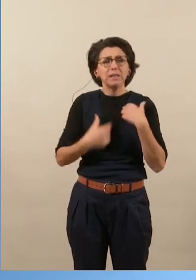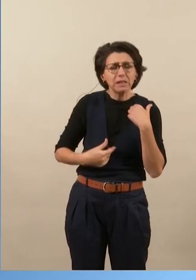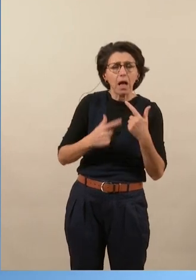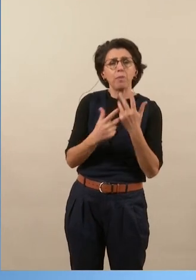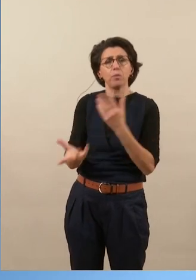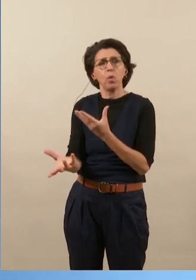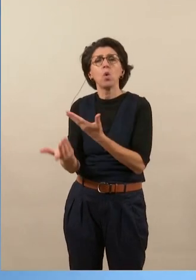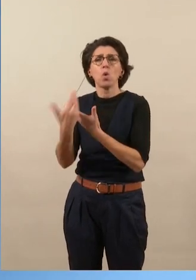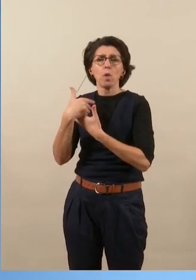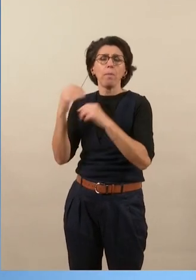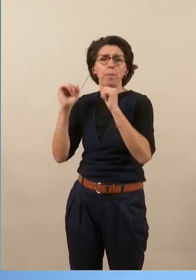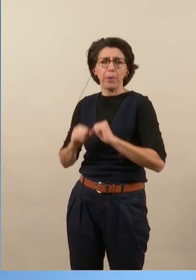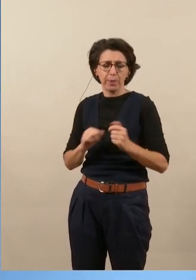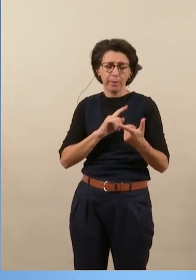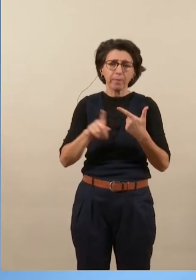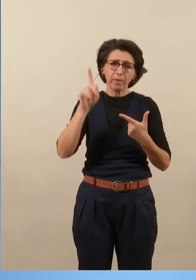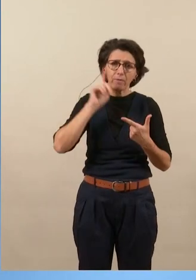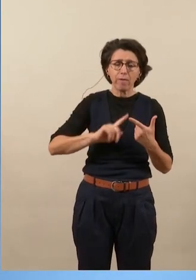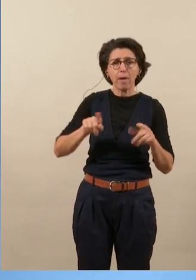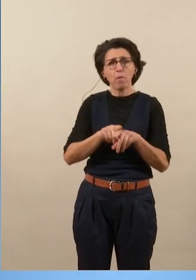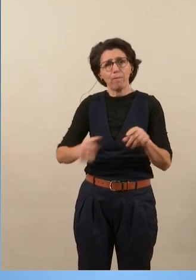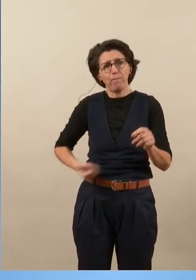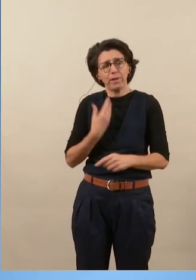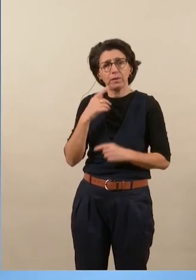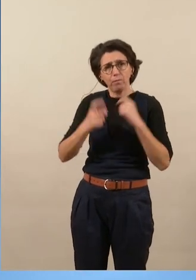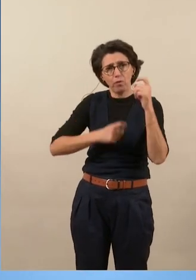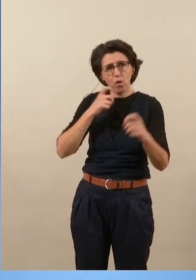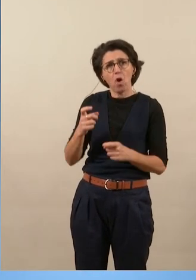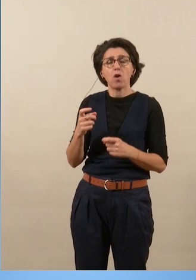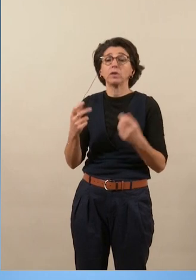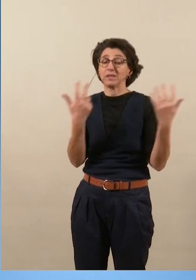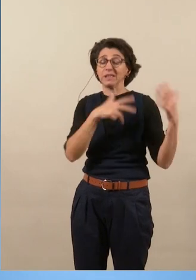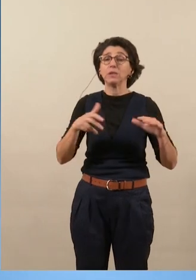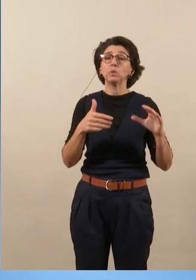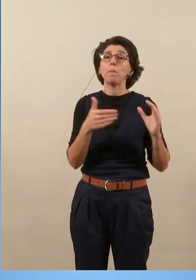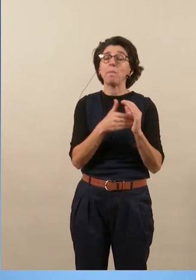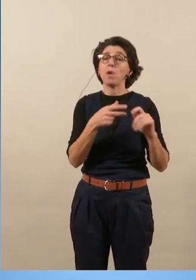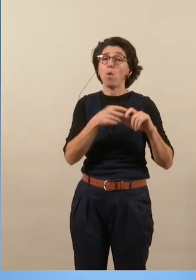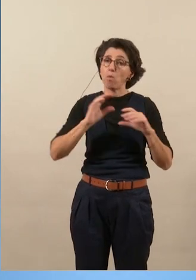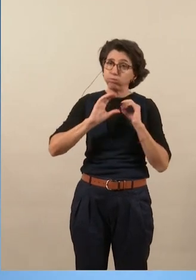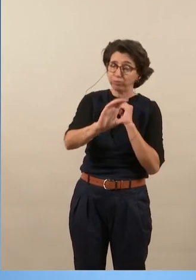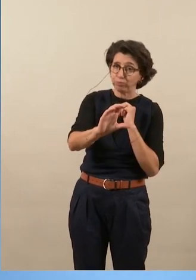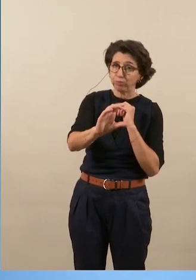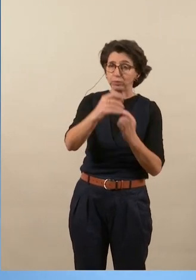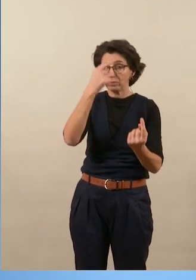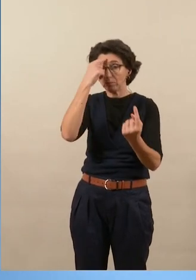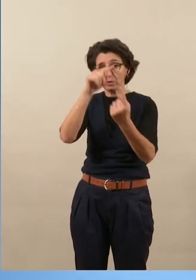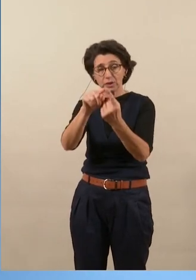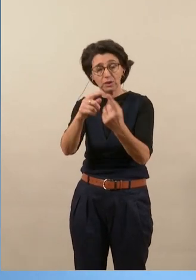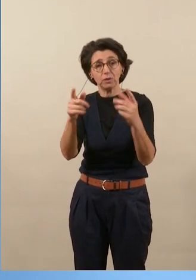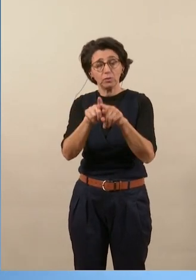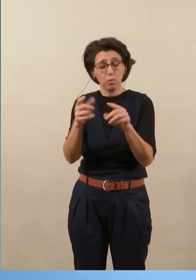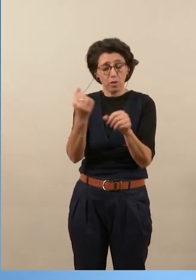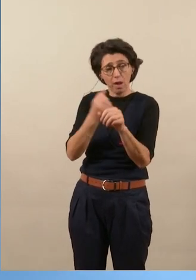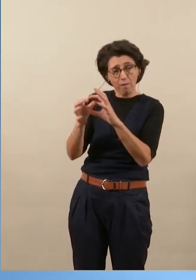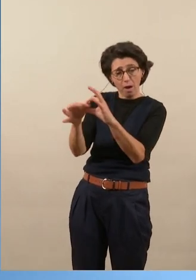des femmes victimes de violence à hauteur de 18000 € pour appuyer notamment le travail de coordination indispensable